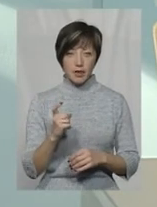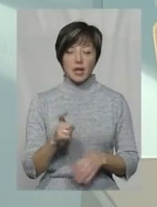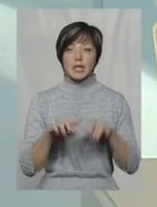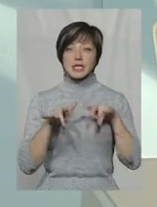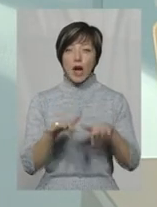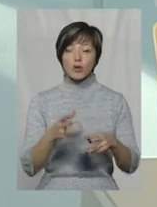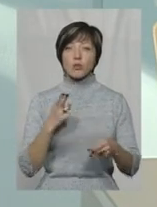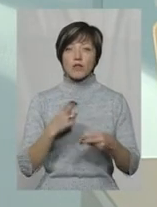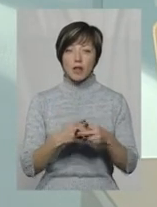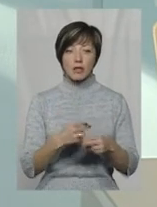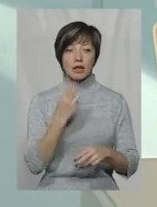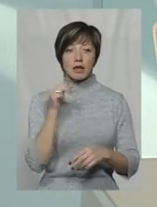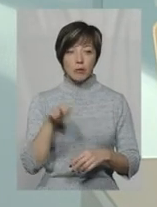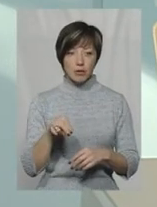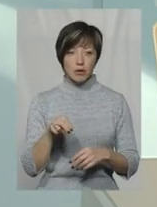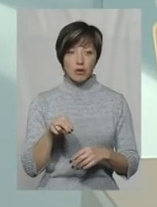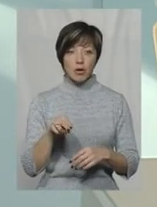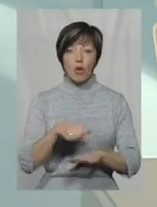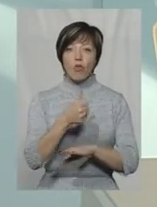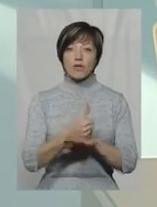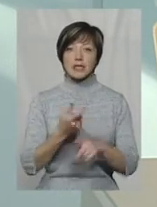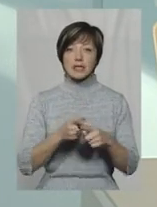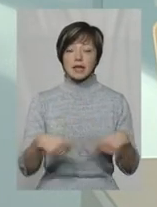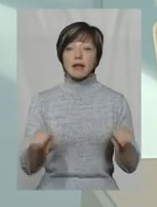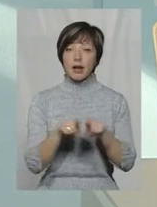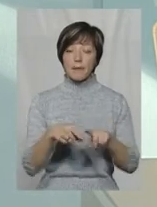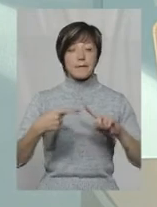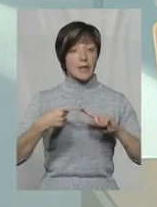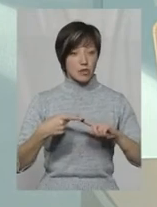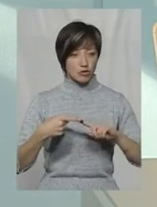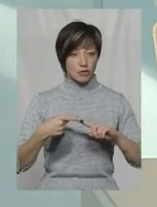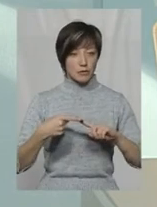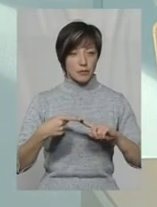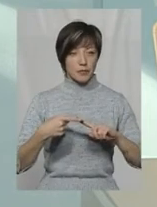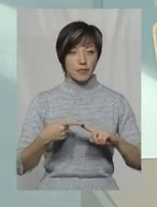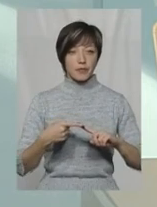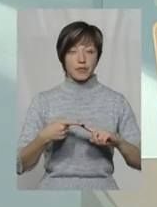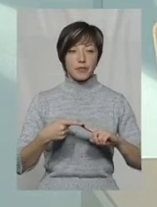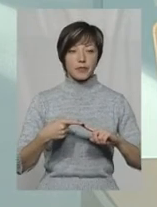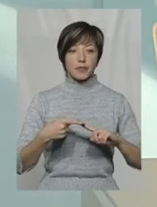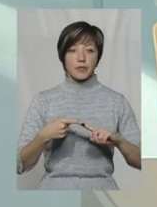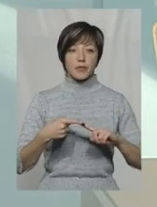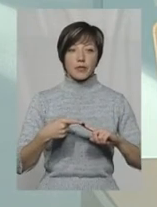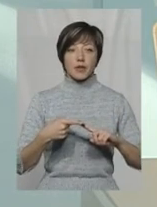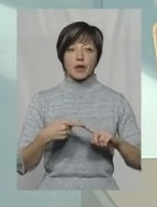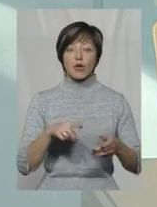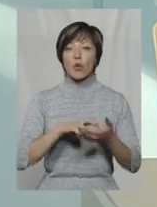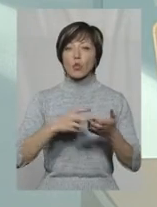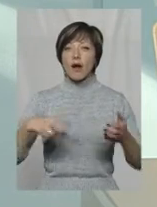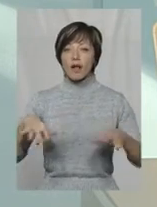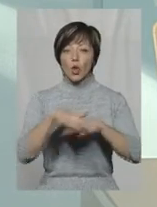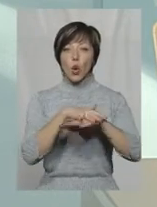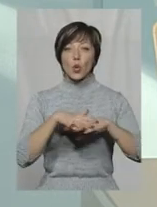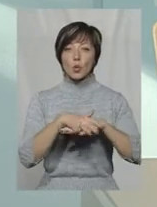Заходи профілактики грипу головні – це такі. Вперше, по-перше, уникайте людних